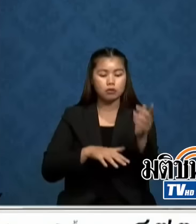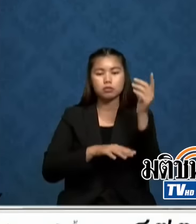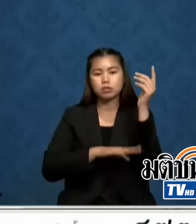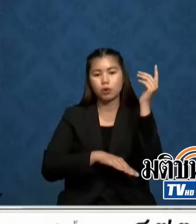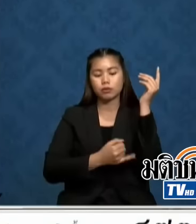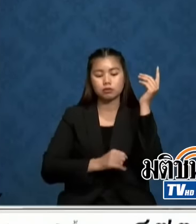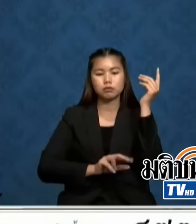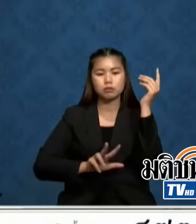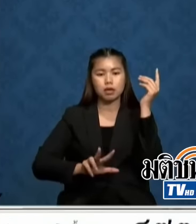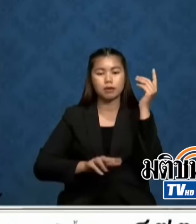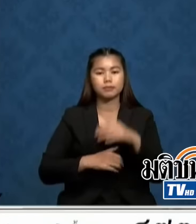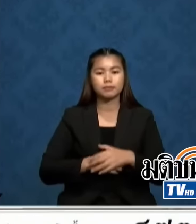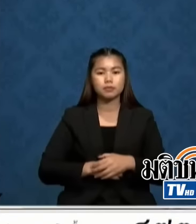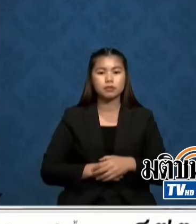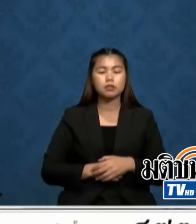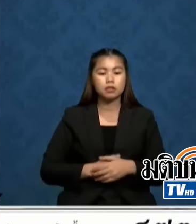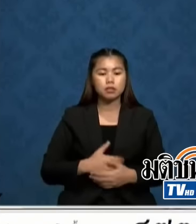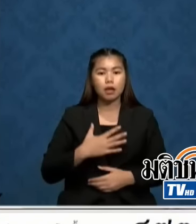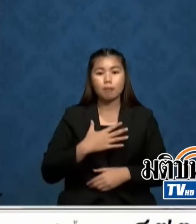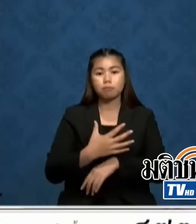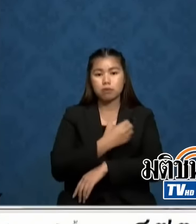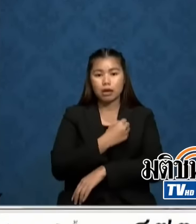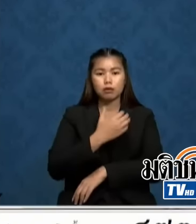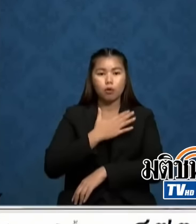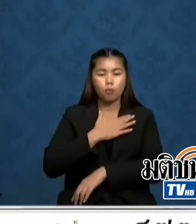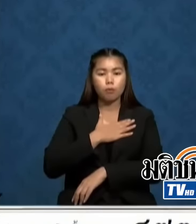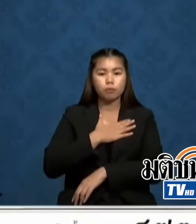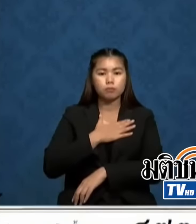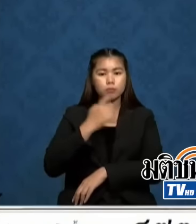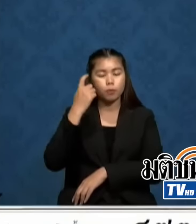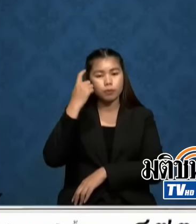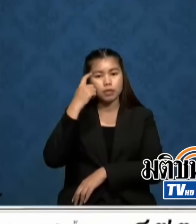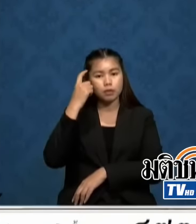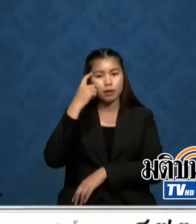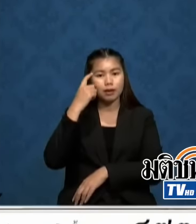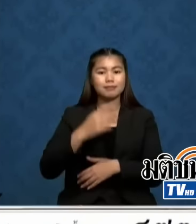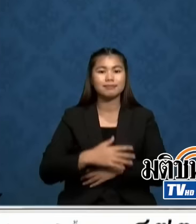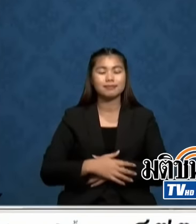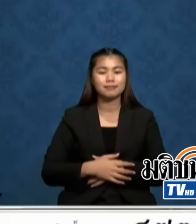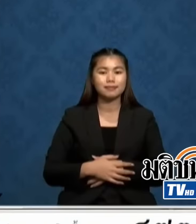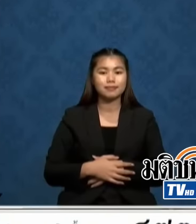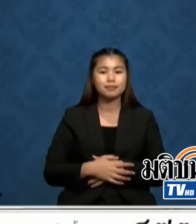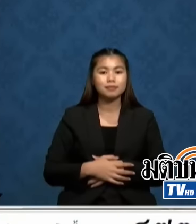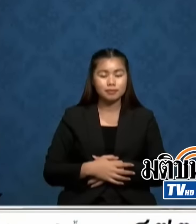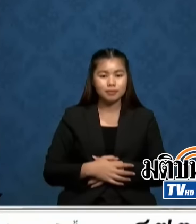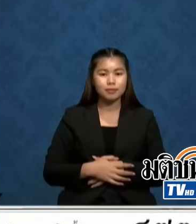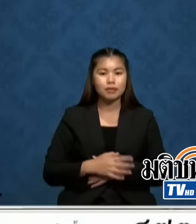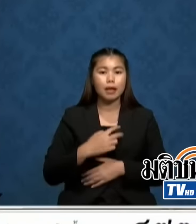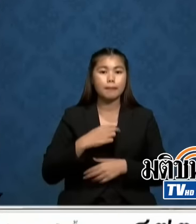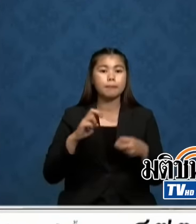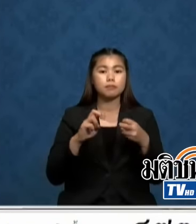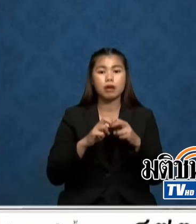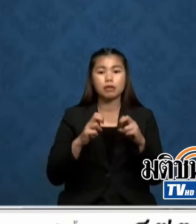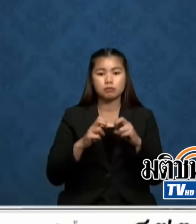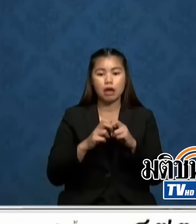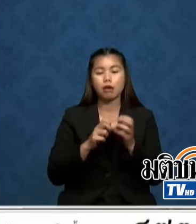นานพรรคประชาชาติและก็ผมเองเห็นว่าส่วนหนึ่งของการ